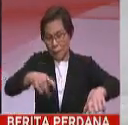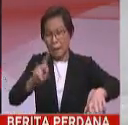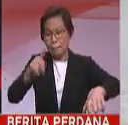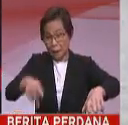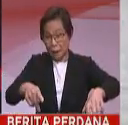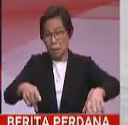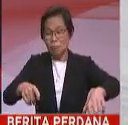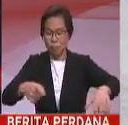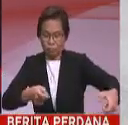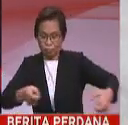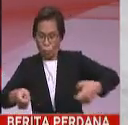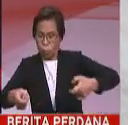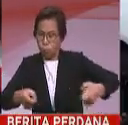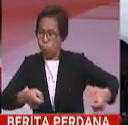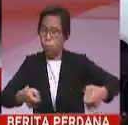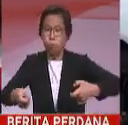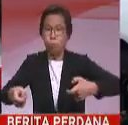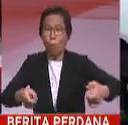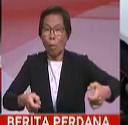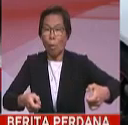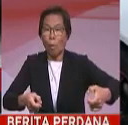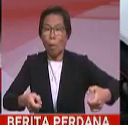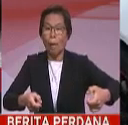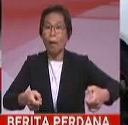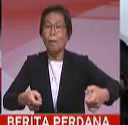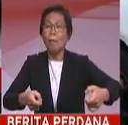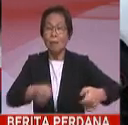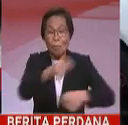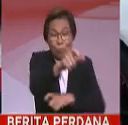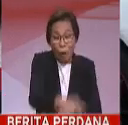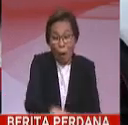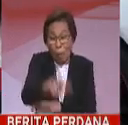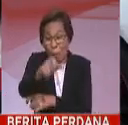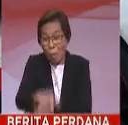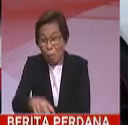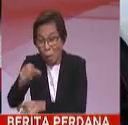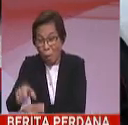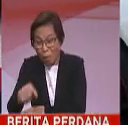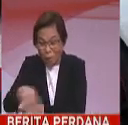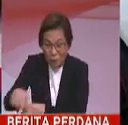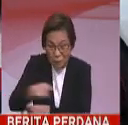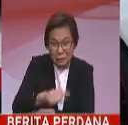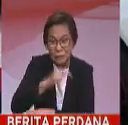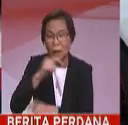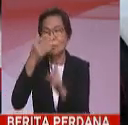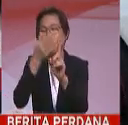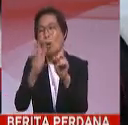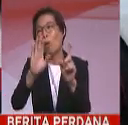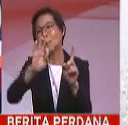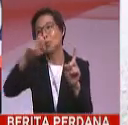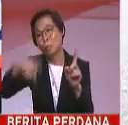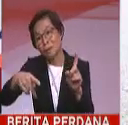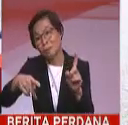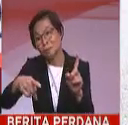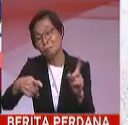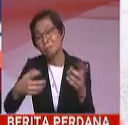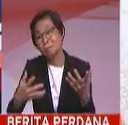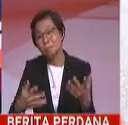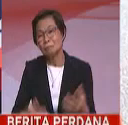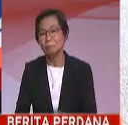mengawal tindak tanduk ahli masyarakat yang mungkin tidak patuh pada SOP untuk berada di